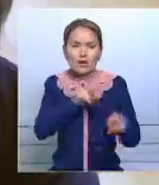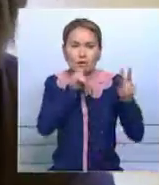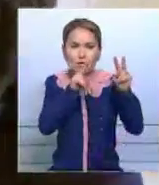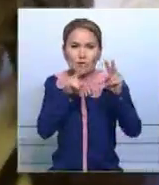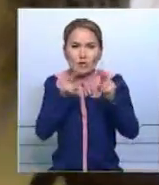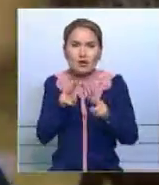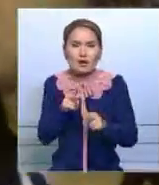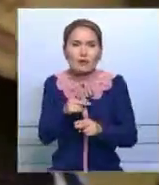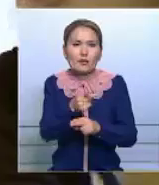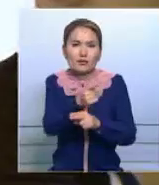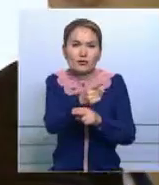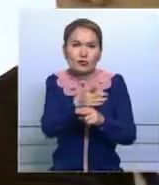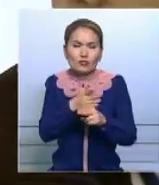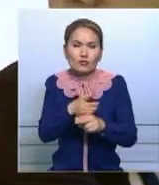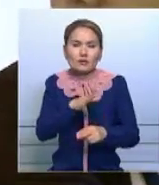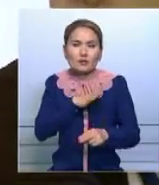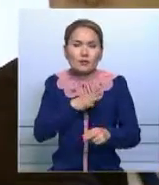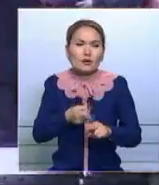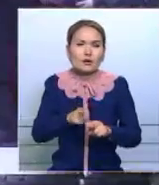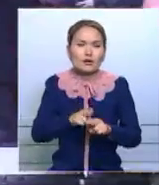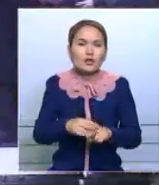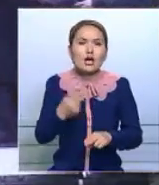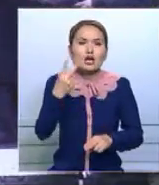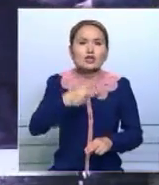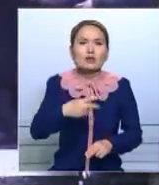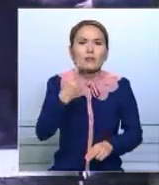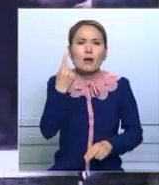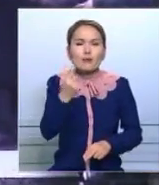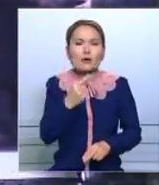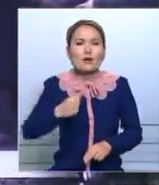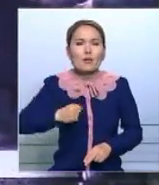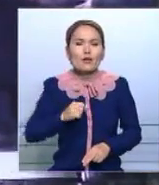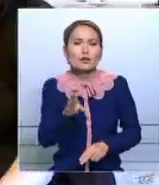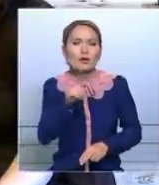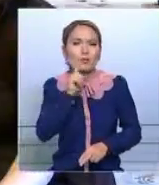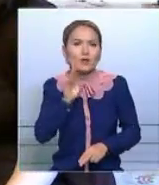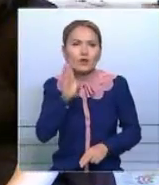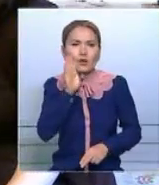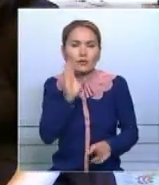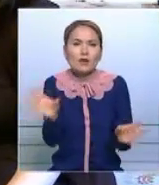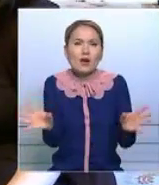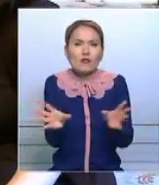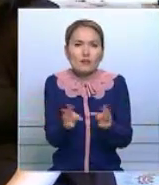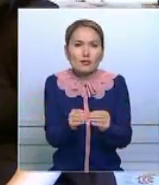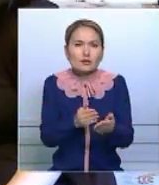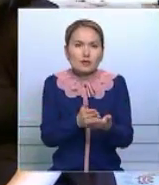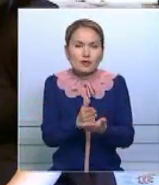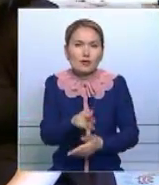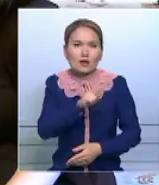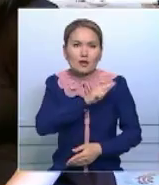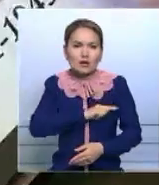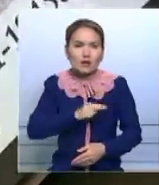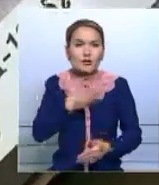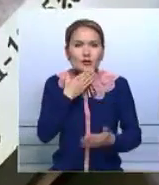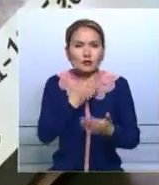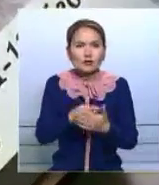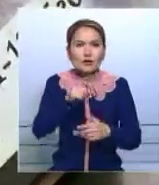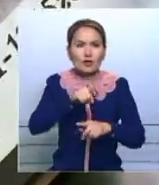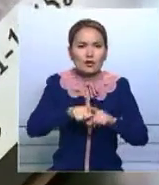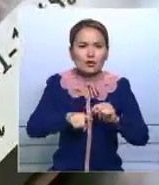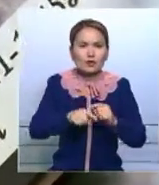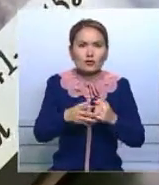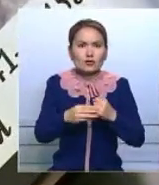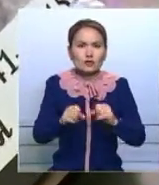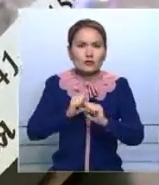жоюға міндеттеді. Оның жанында тағы 21 қыз жұмыс істеді. Қан майданның зардабы әлі күнге дейін көз алдымызда, дейді